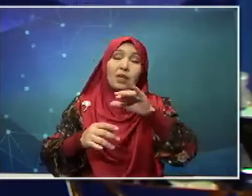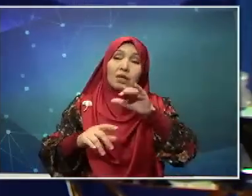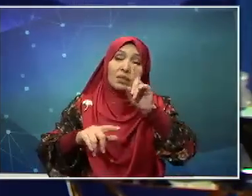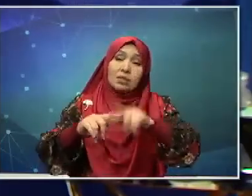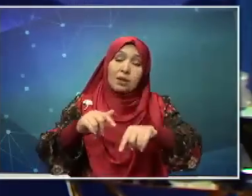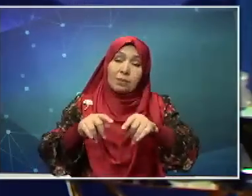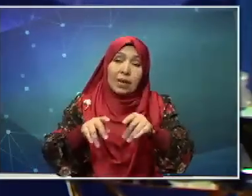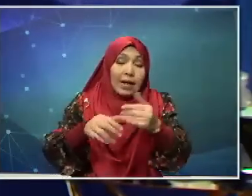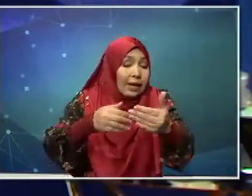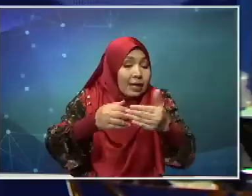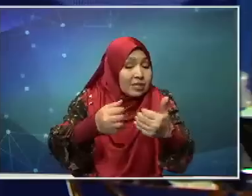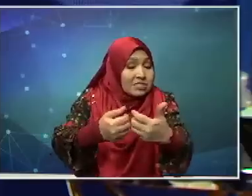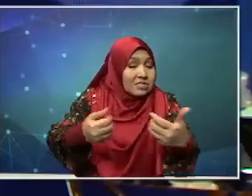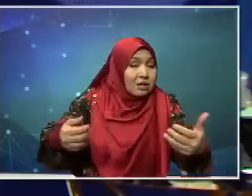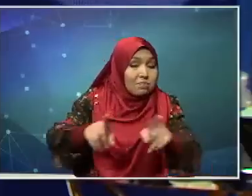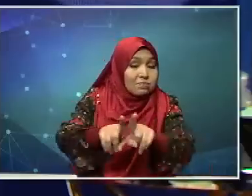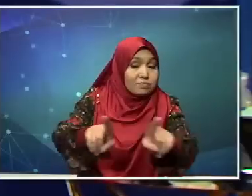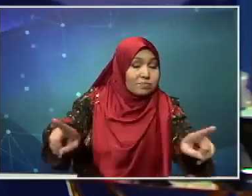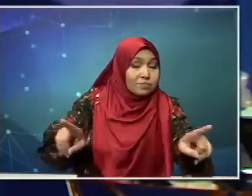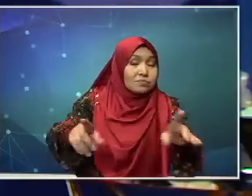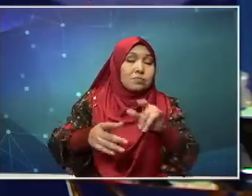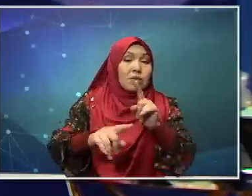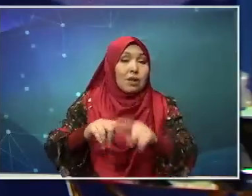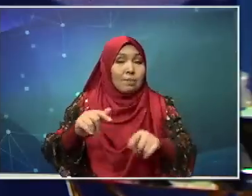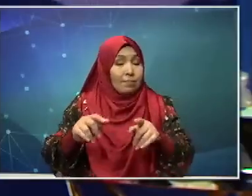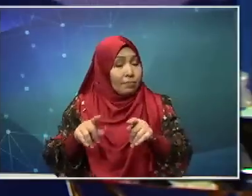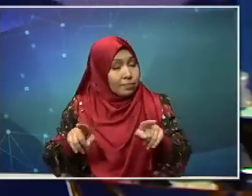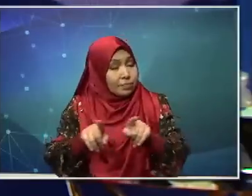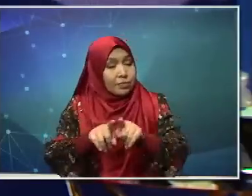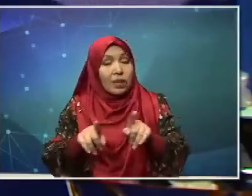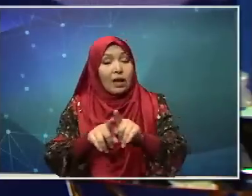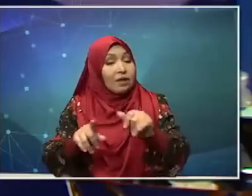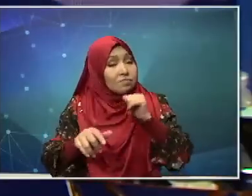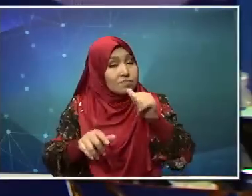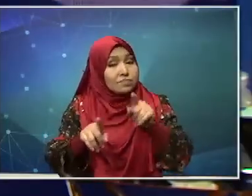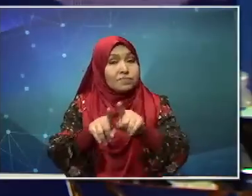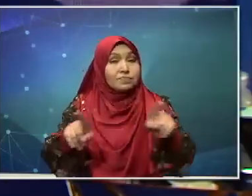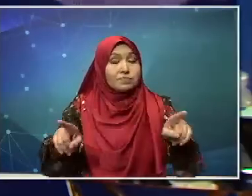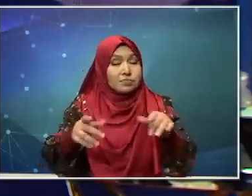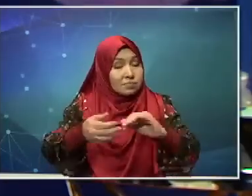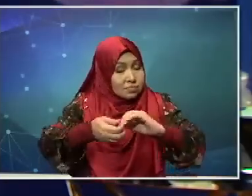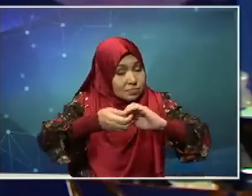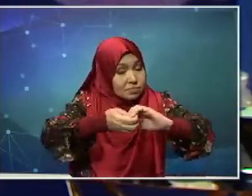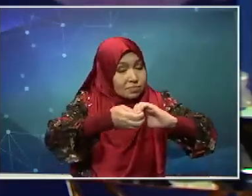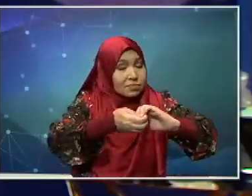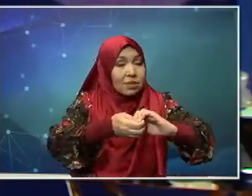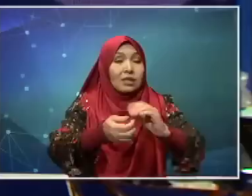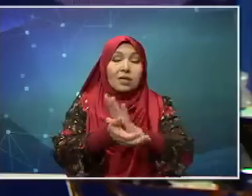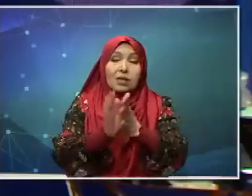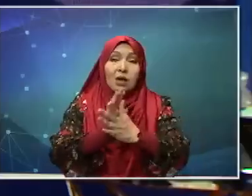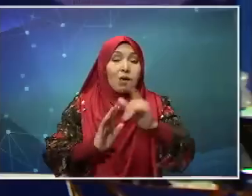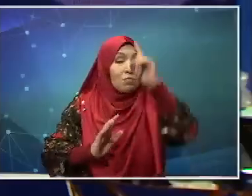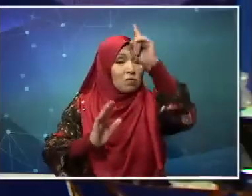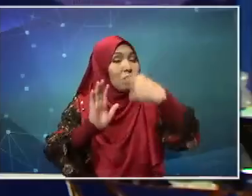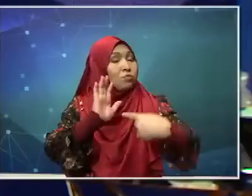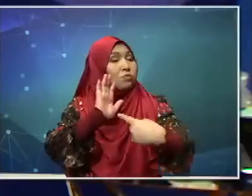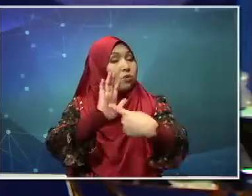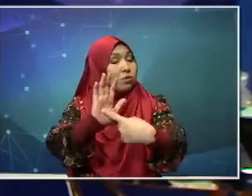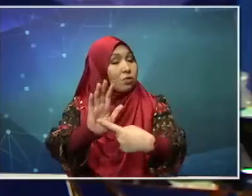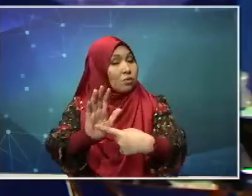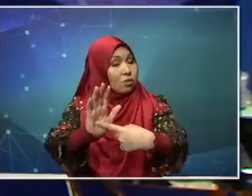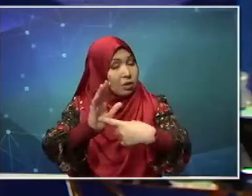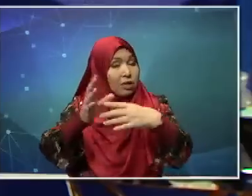nggak jauh DPD create the image below tahu ya jadi bila Allah tunjukkan Allah rapatkan